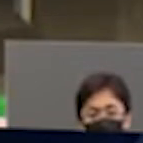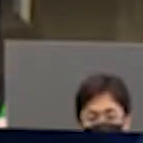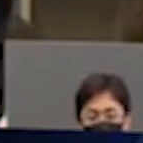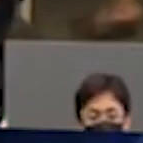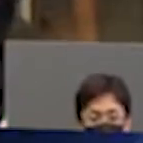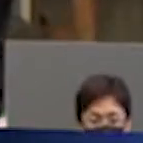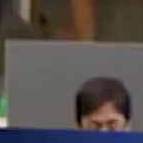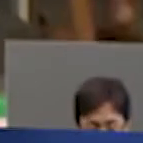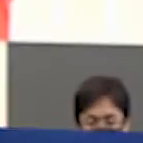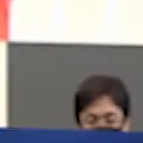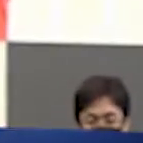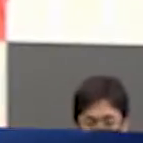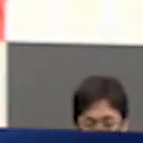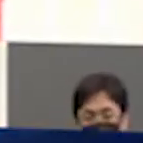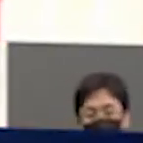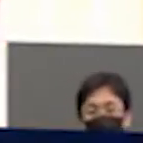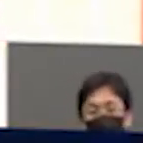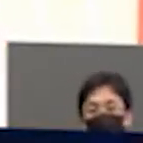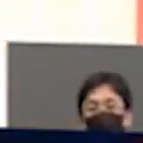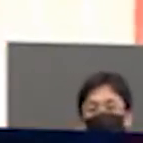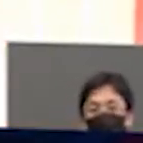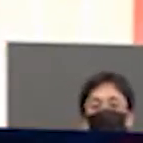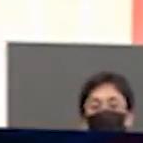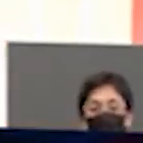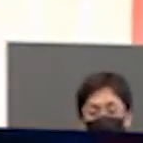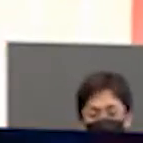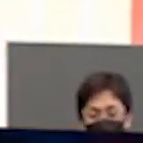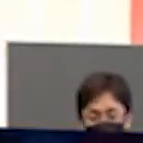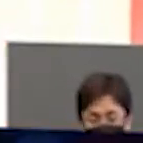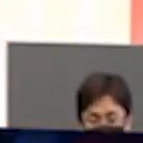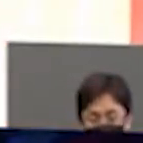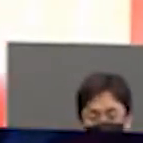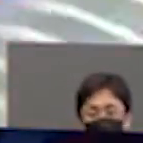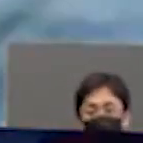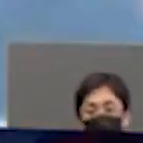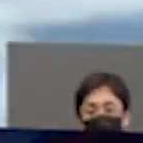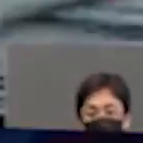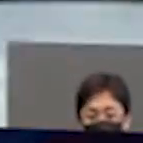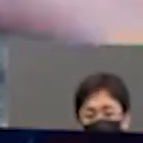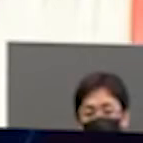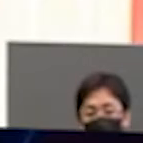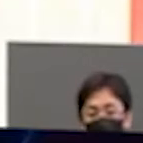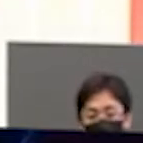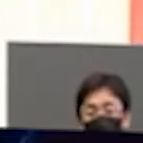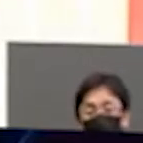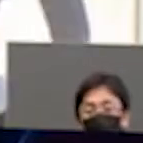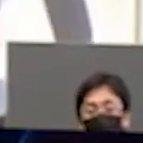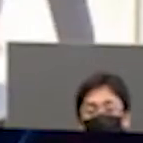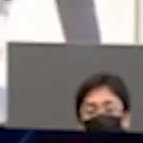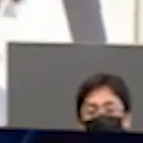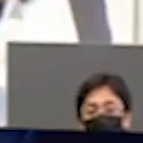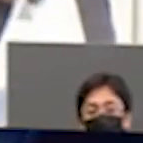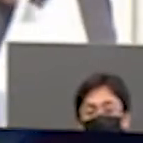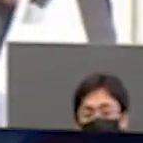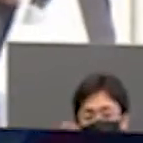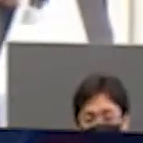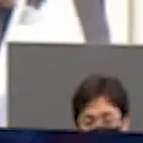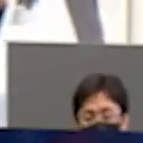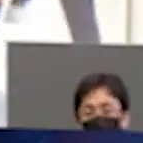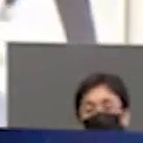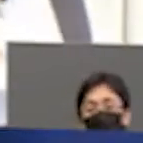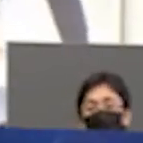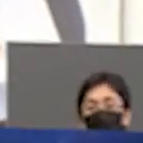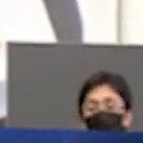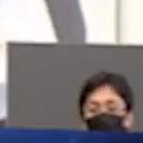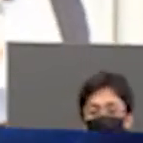กันยายนกับเดือนตุลาคม 2เดือนนี้เขาให้ 200บาทเติมเข้าไปท่านก็เอามาใช้ในโครงการคนละครึ่งก็ได้